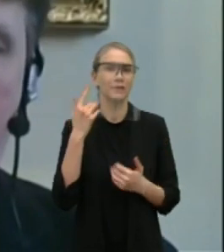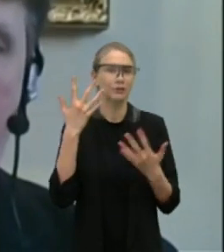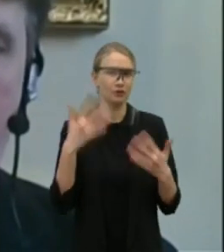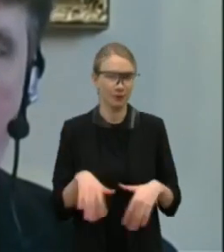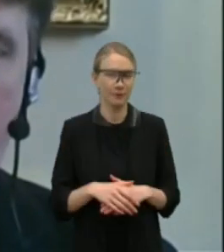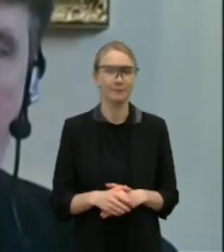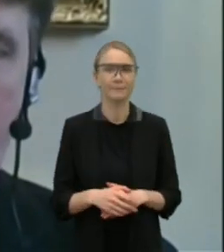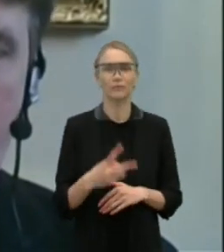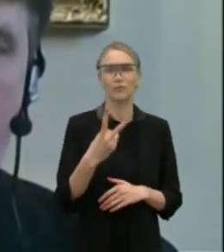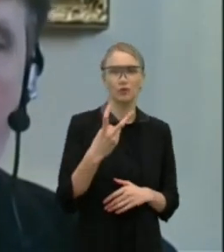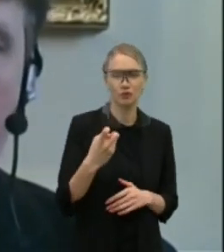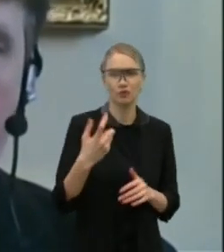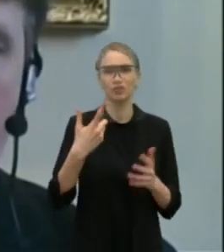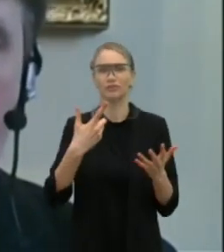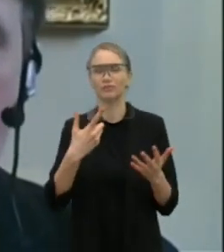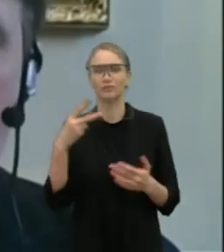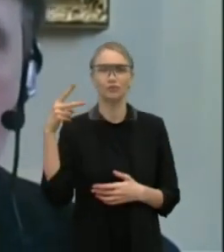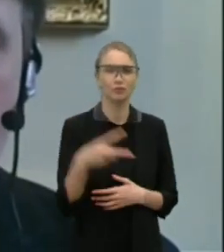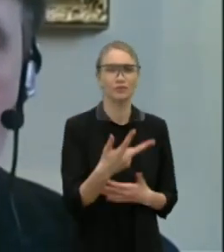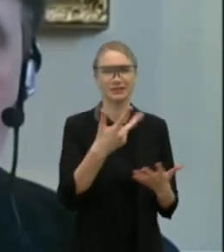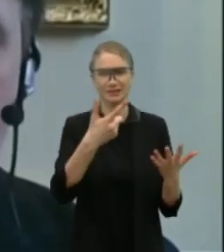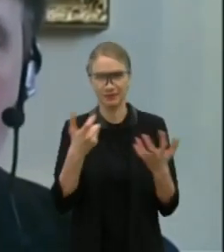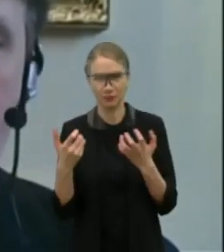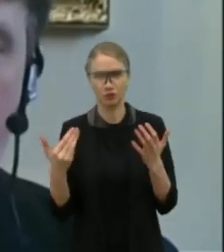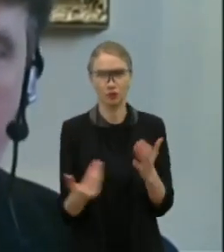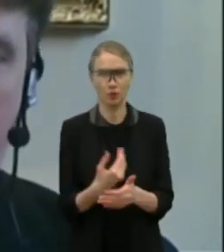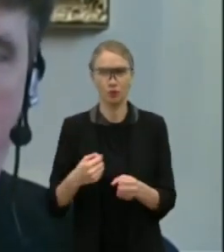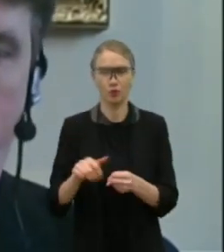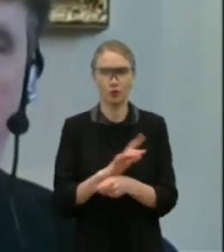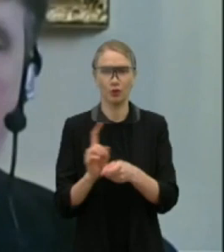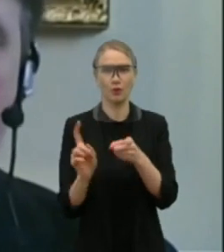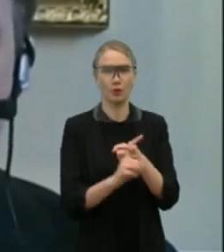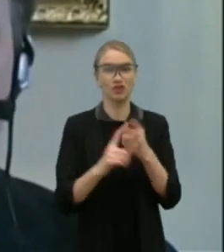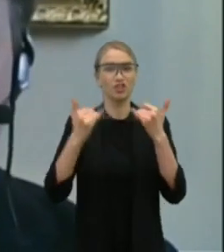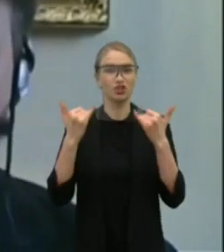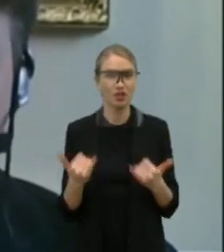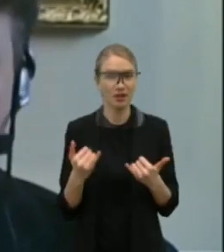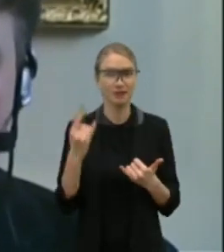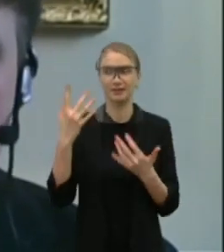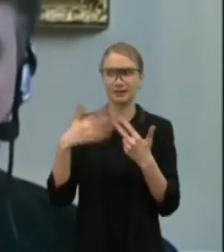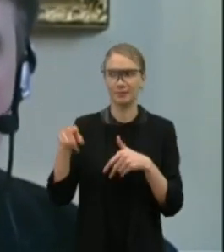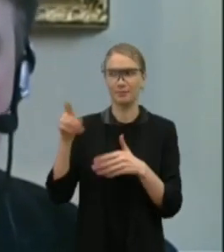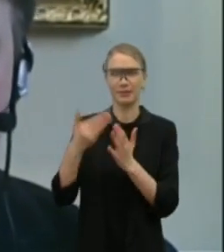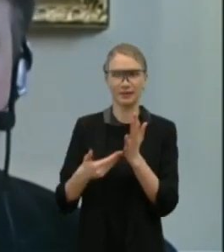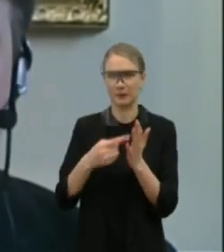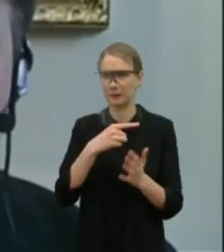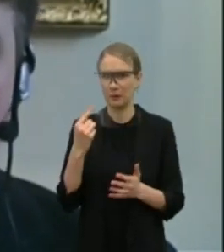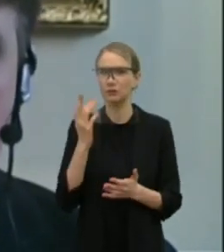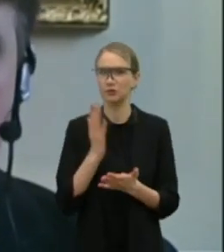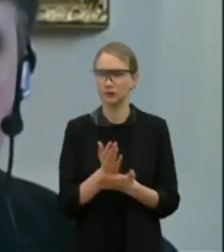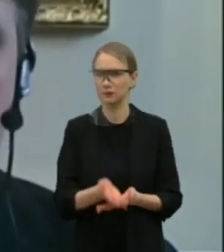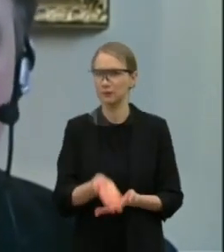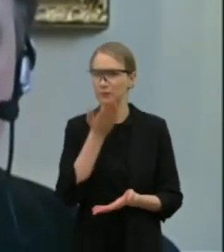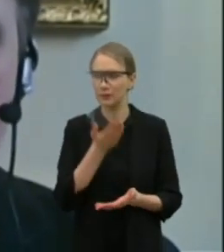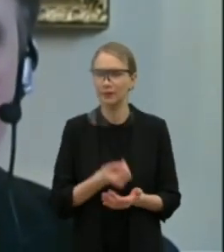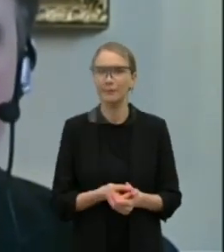apie 2700 naujų atvejų, bet aišku, tai yra didelis skaičius, ką ir gerbiamas patarėjas paminėjo, tai yra vis dėlto labai didelis